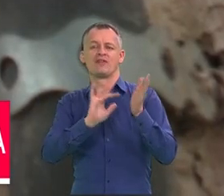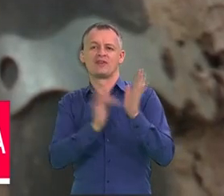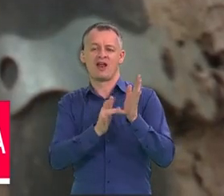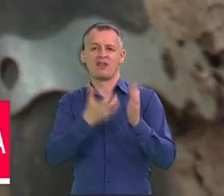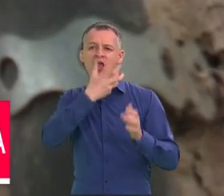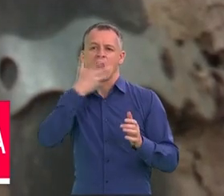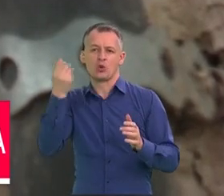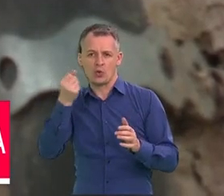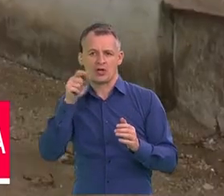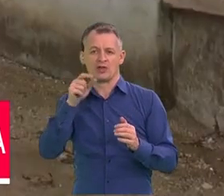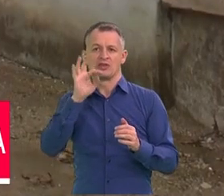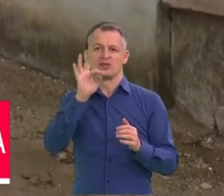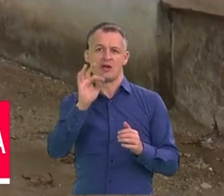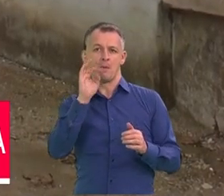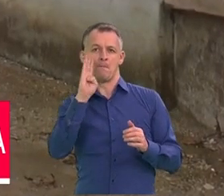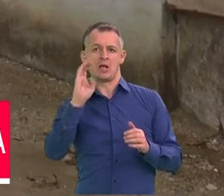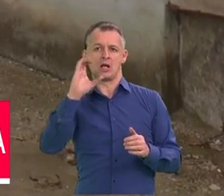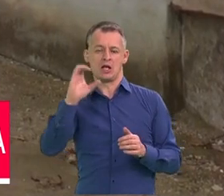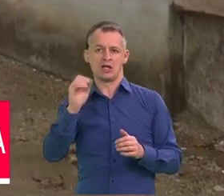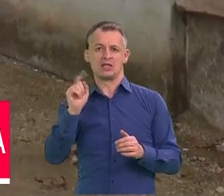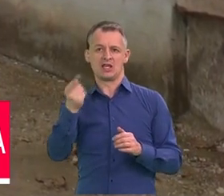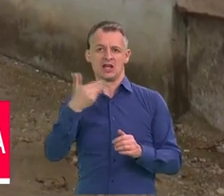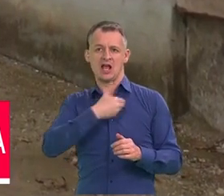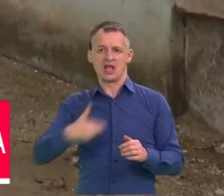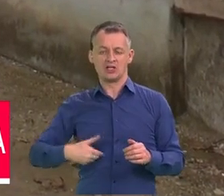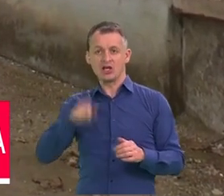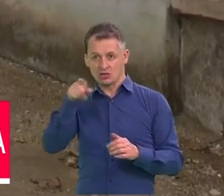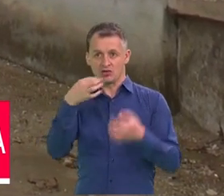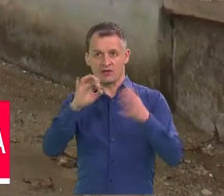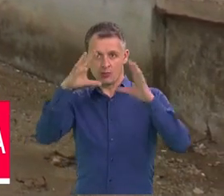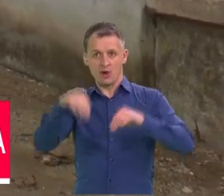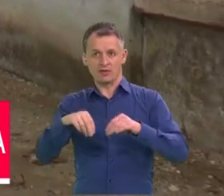Galați. Această clădire va fi demolată? Care? Da. Cea din spate? Cea din spate.